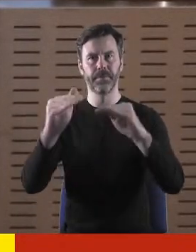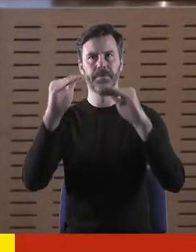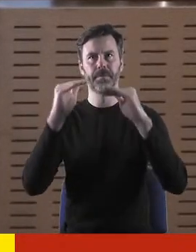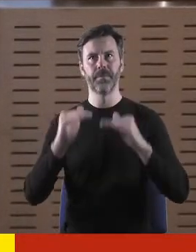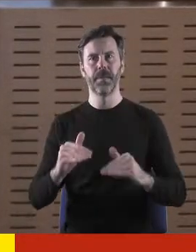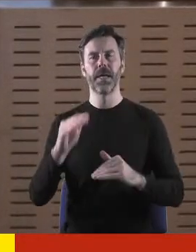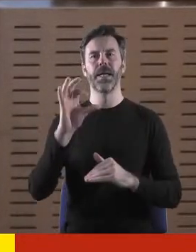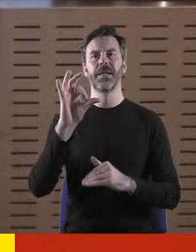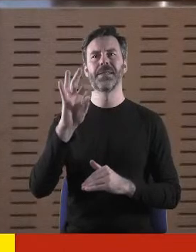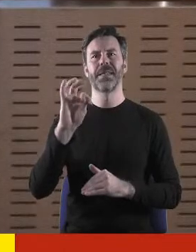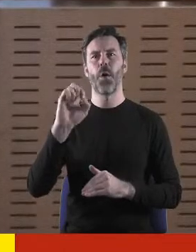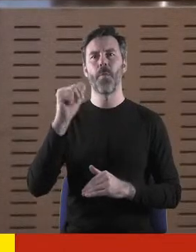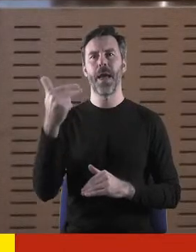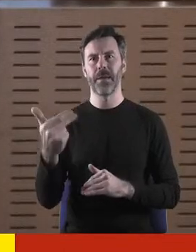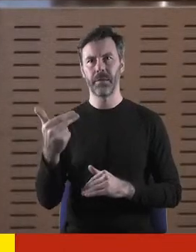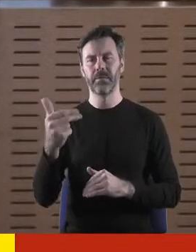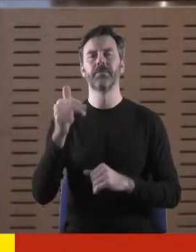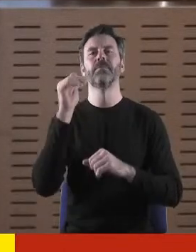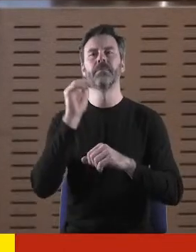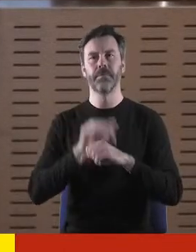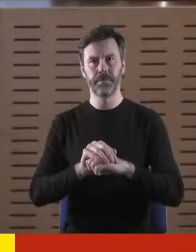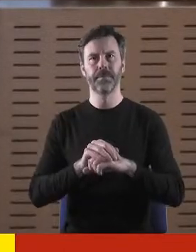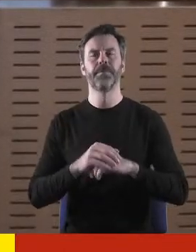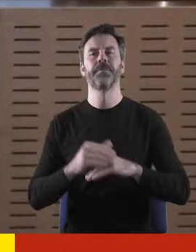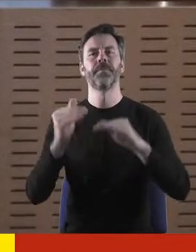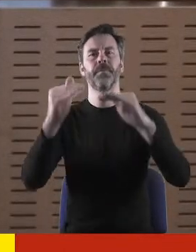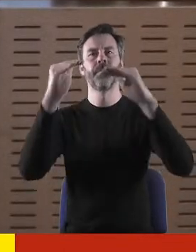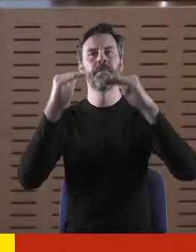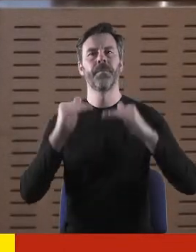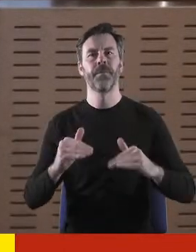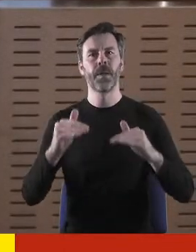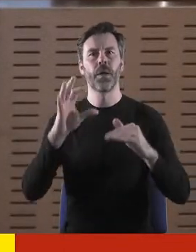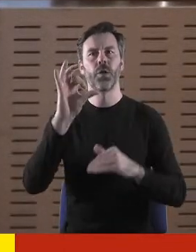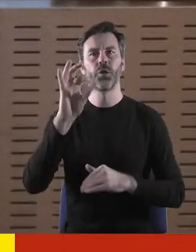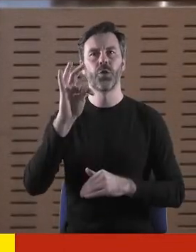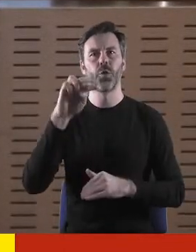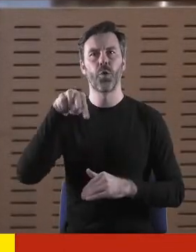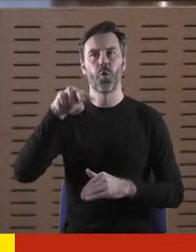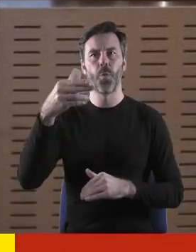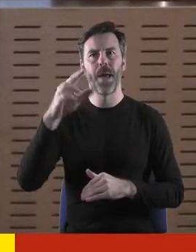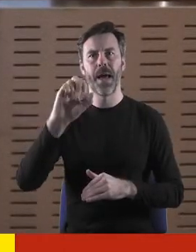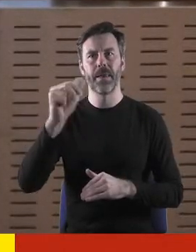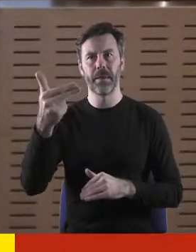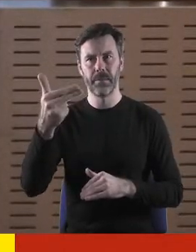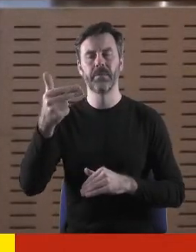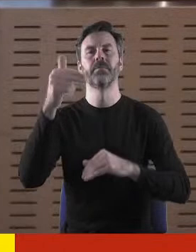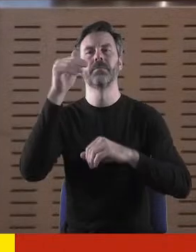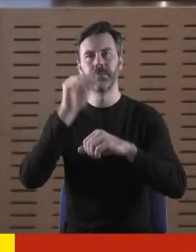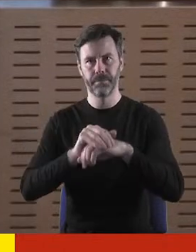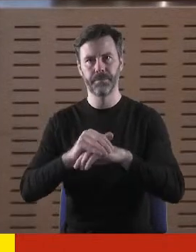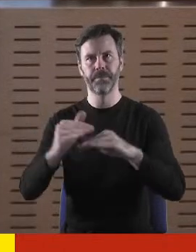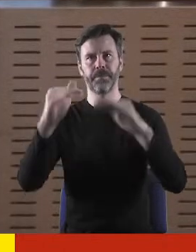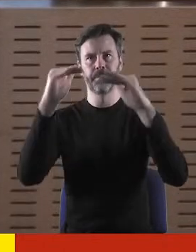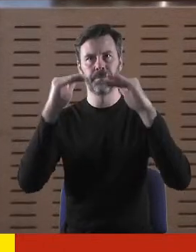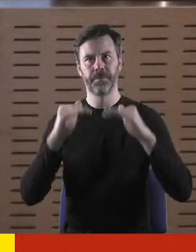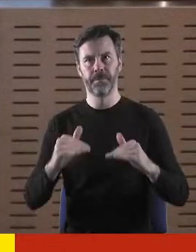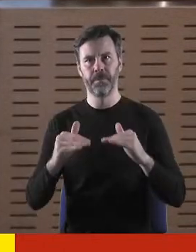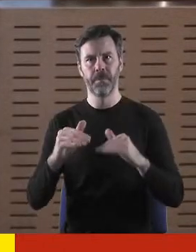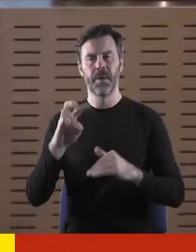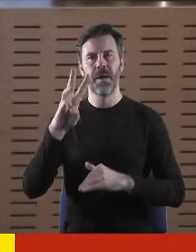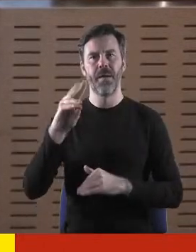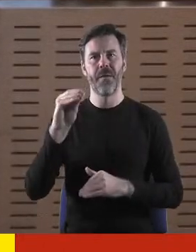Witold Stępień. Jestem za. Pani radna Edyta Strumian. Jestem za. Pani radna Ewa